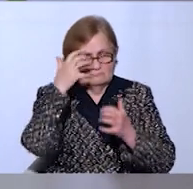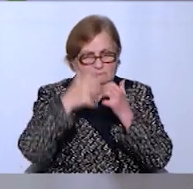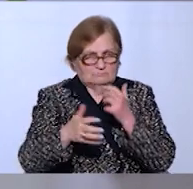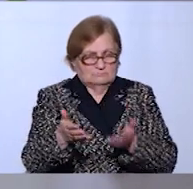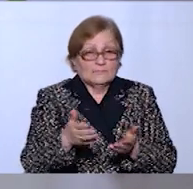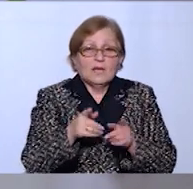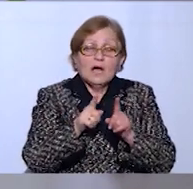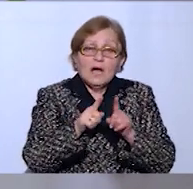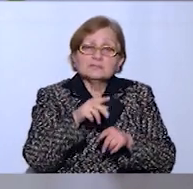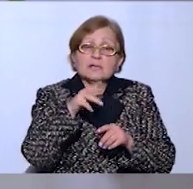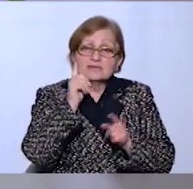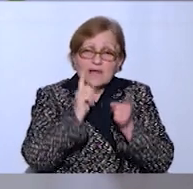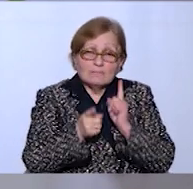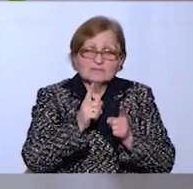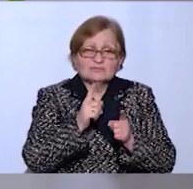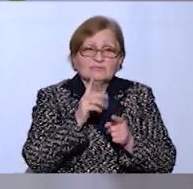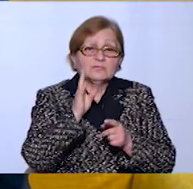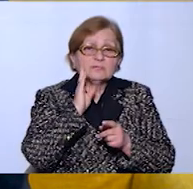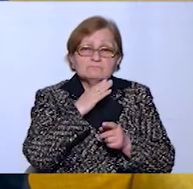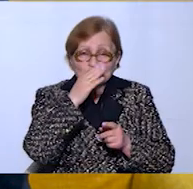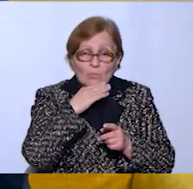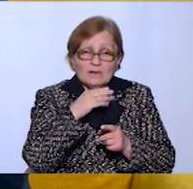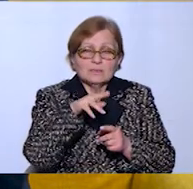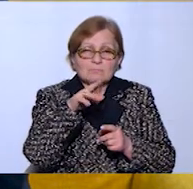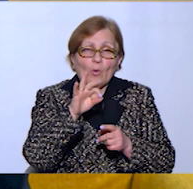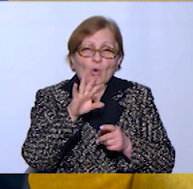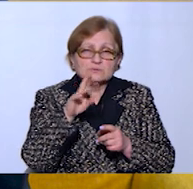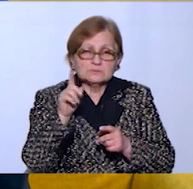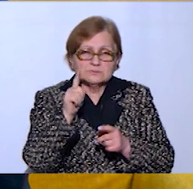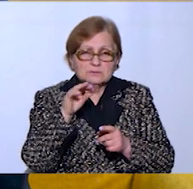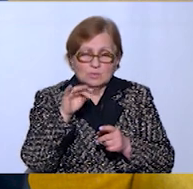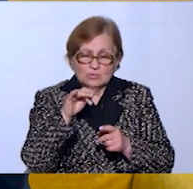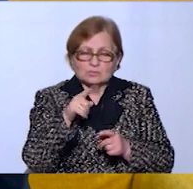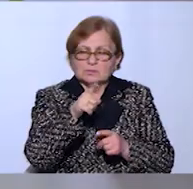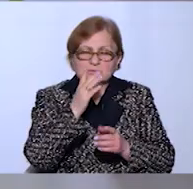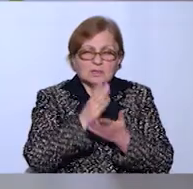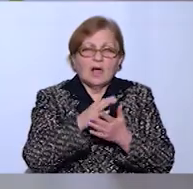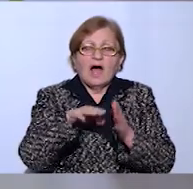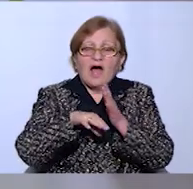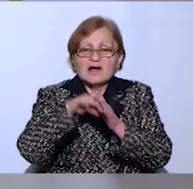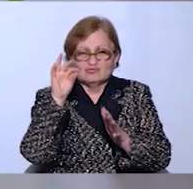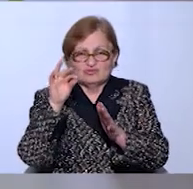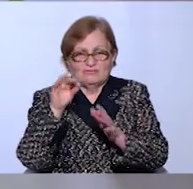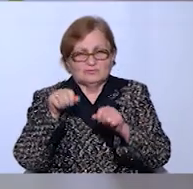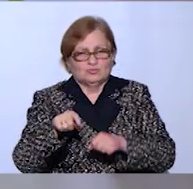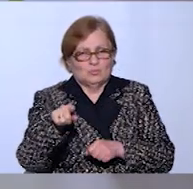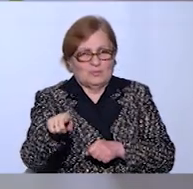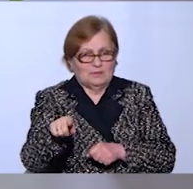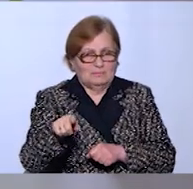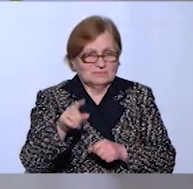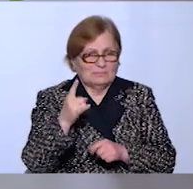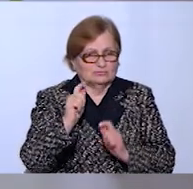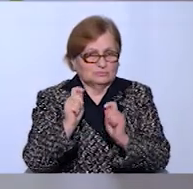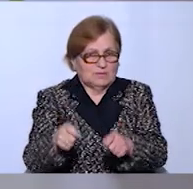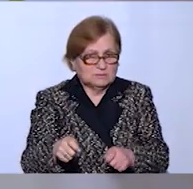ვთქვათ. მაგრამ თუ ადრე ამას ნაკლებად იყენებდა მშობელი და ამაზე ნაკლებს ფიქრობდა, აი ზუსტად